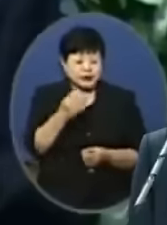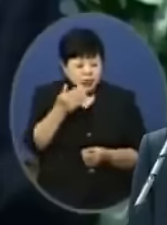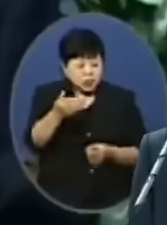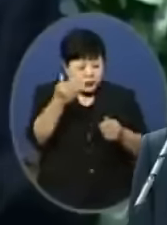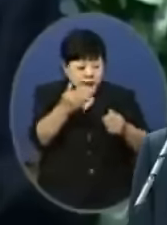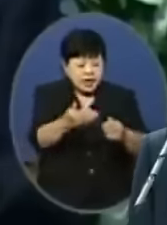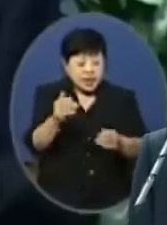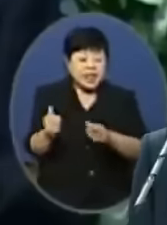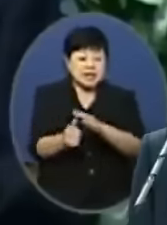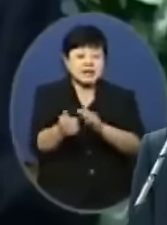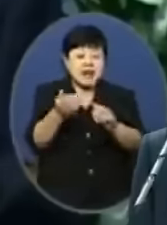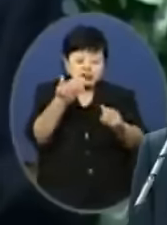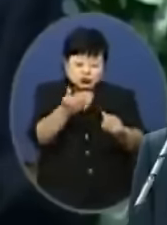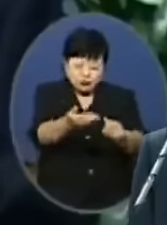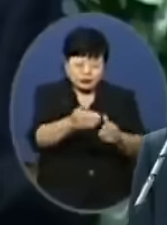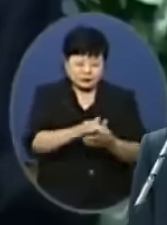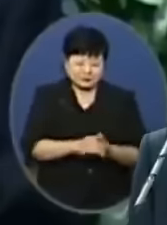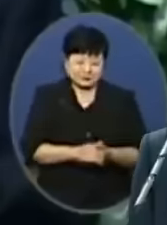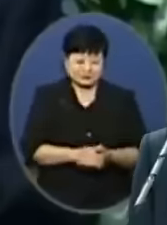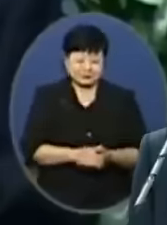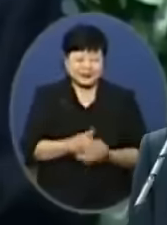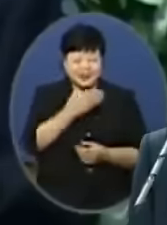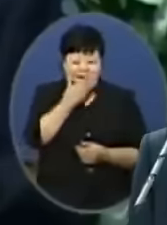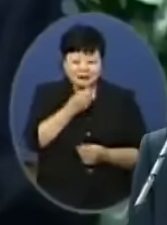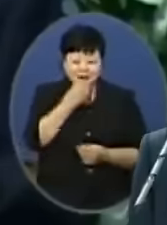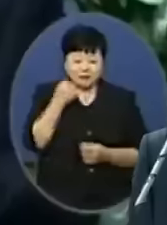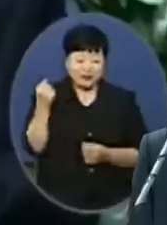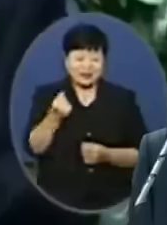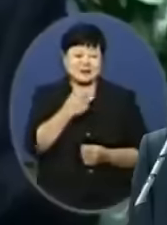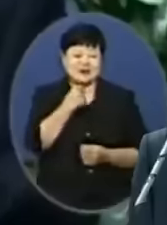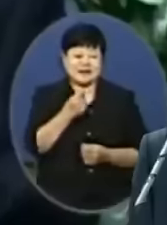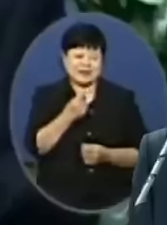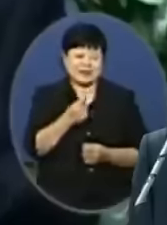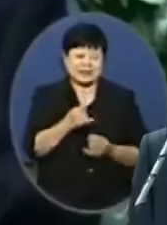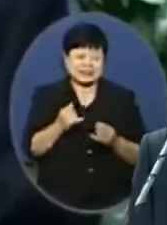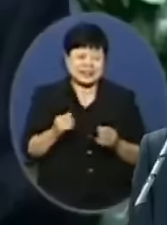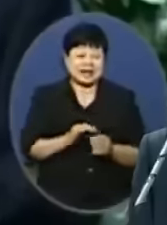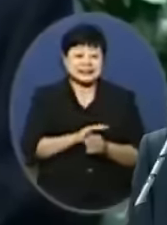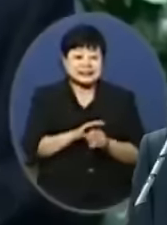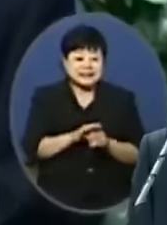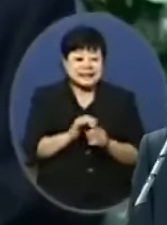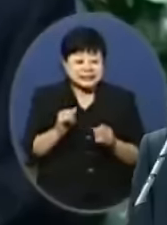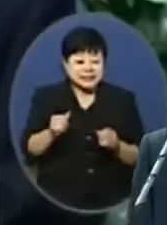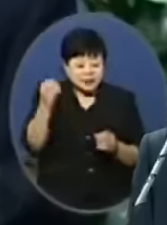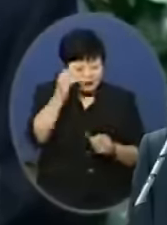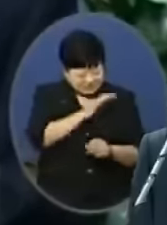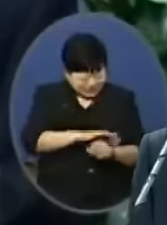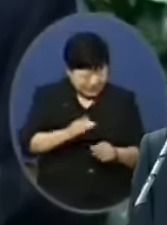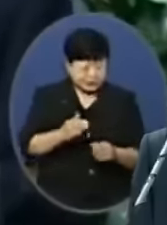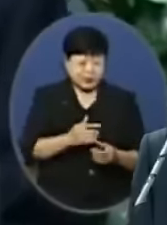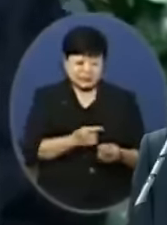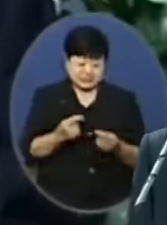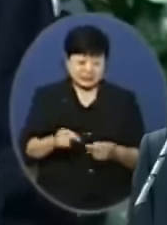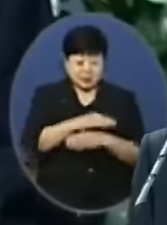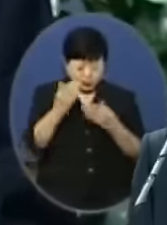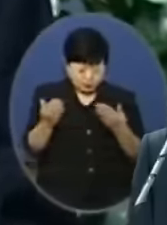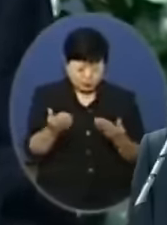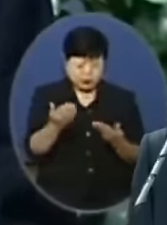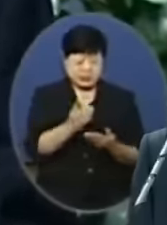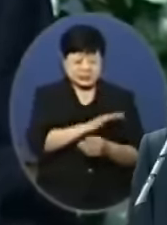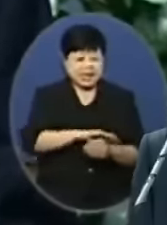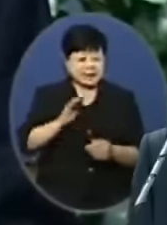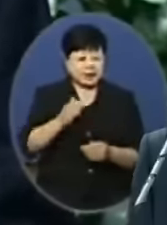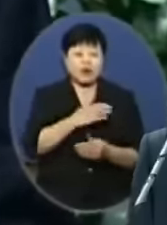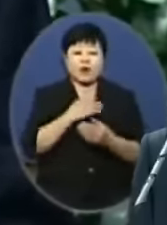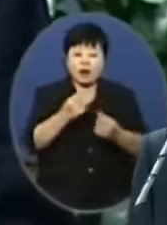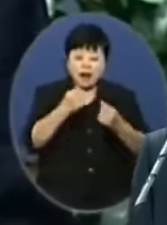여러분에게 희망을 주어서 행복을 갖기를 원하는 것입니다. 사랑하는 자여 내 영혼이 잘됨같이 내가 범사에